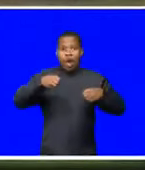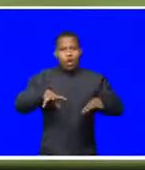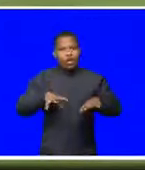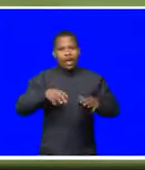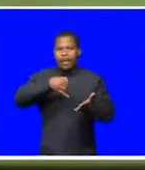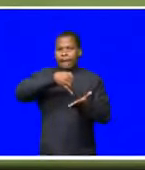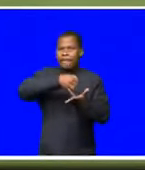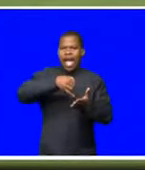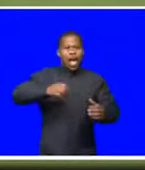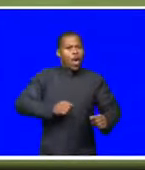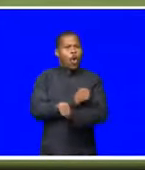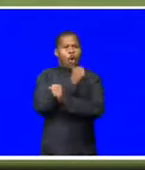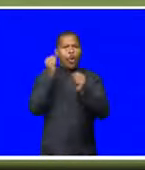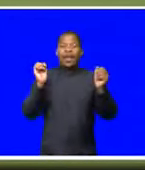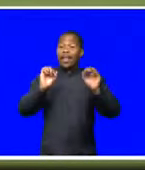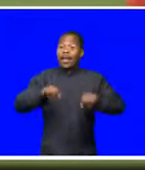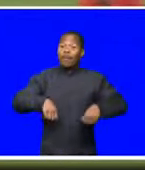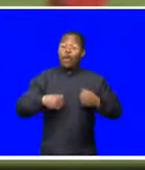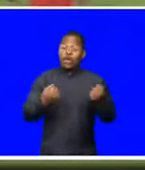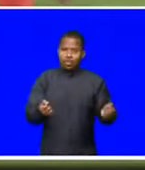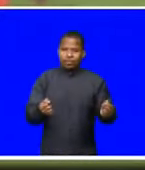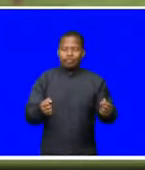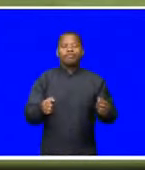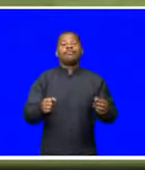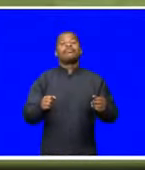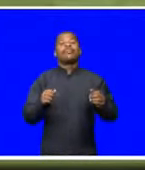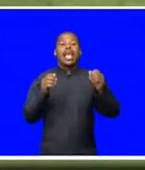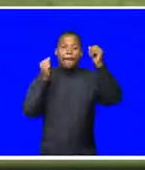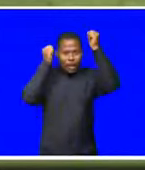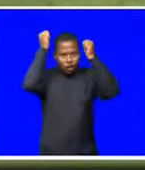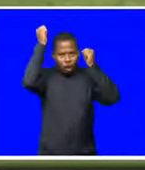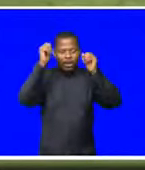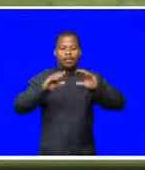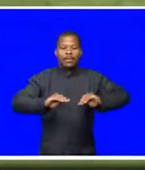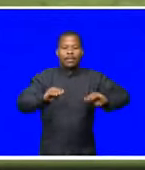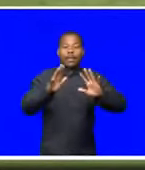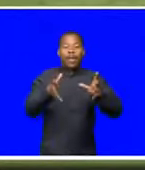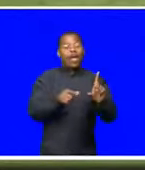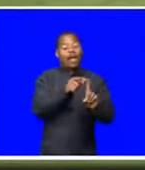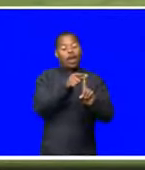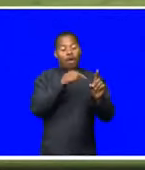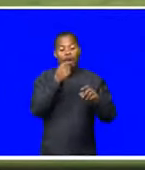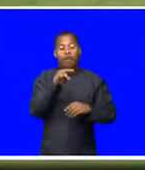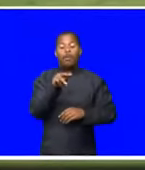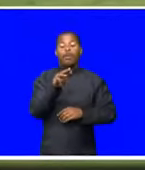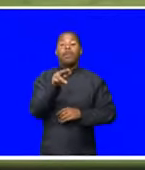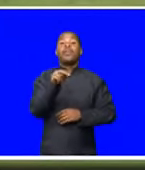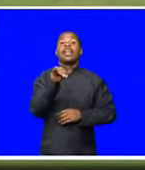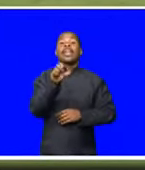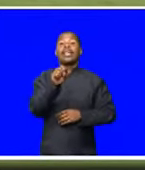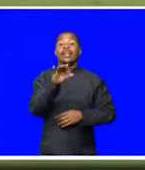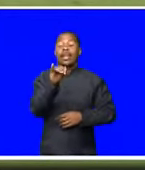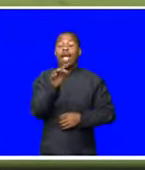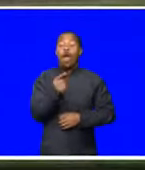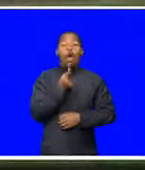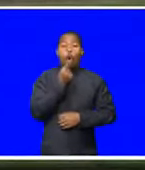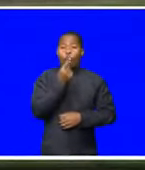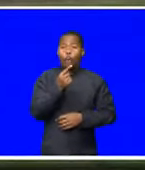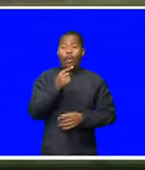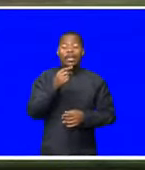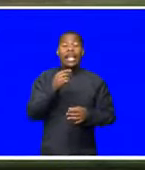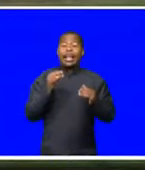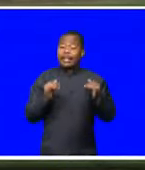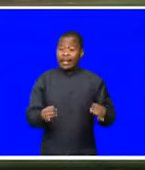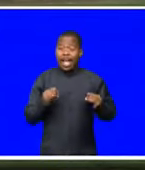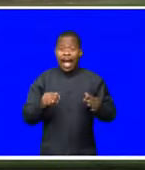how far can we go. Sabelo Mniso Young Buffaloes uthi batawuthatha umdlalo ngamunye ngamunye. Oh, ngicabanga ukuthi